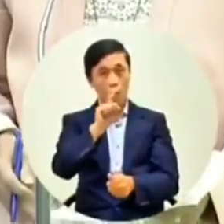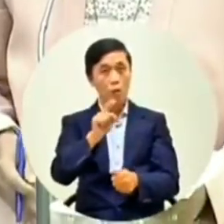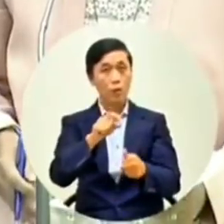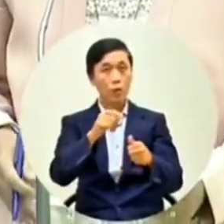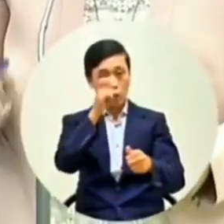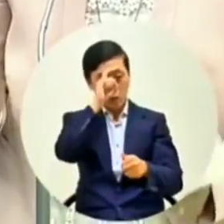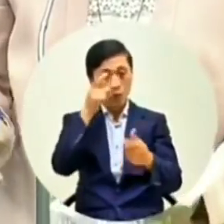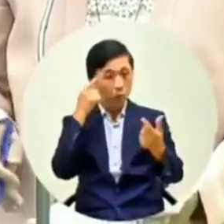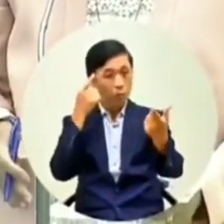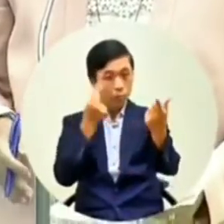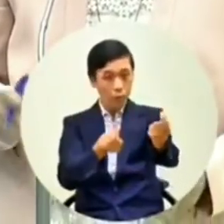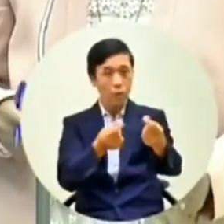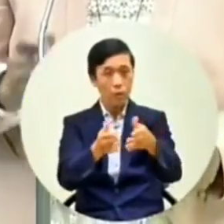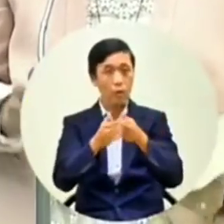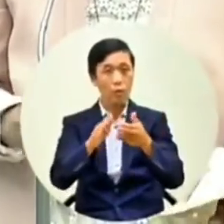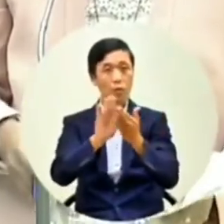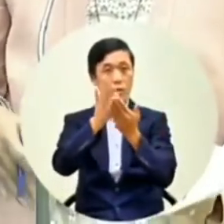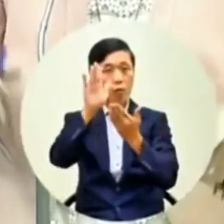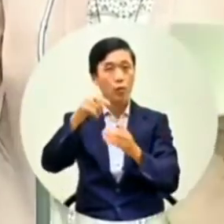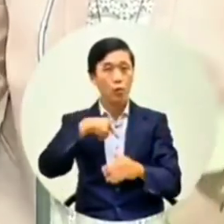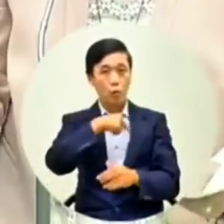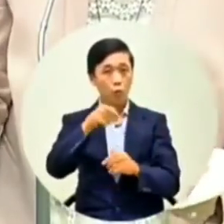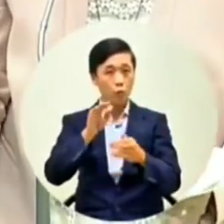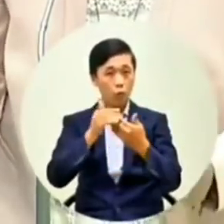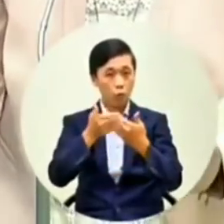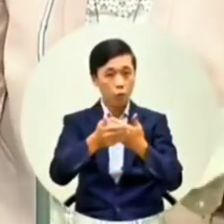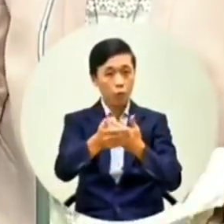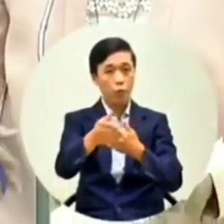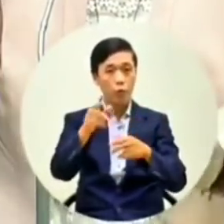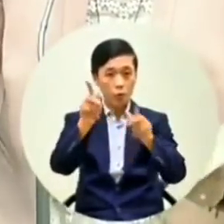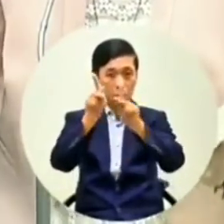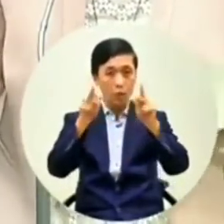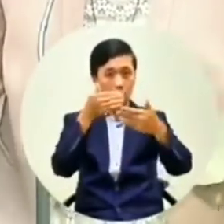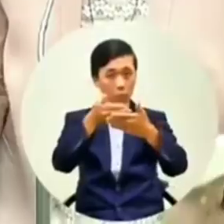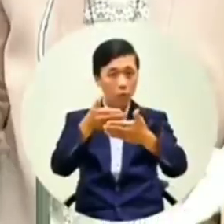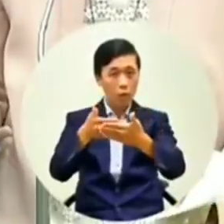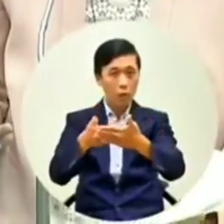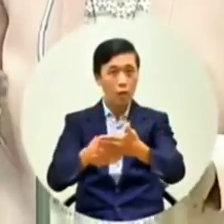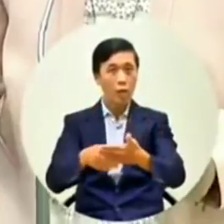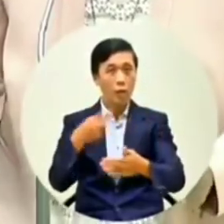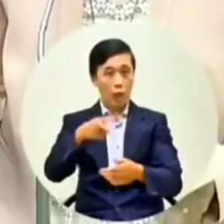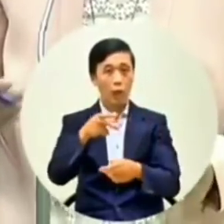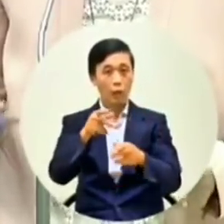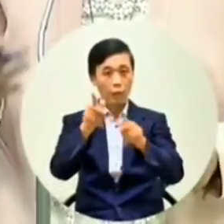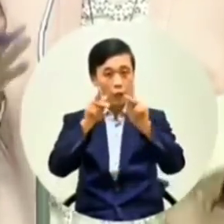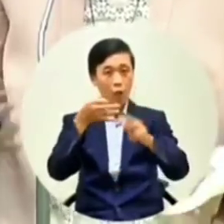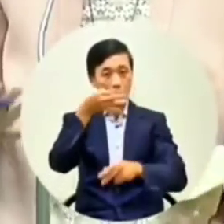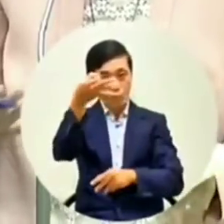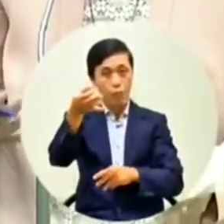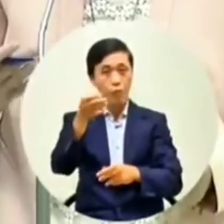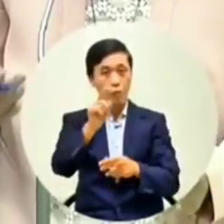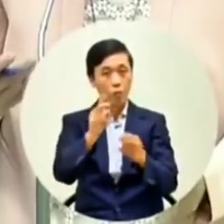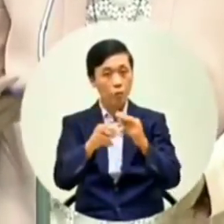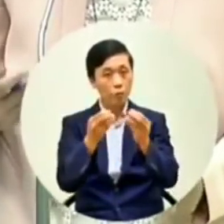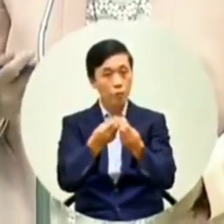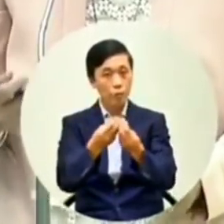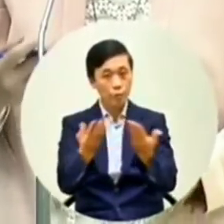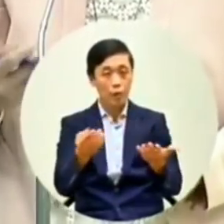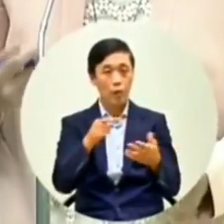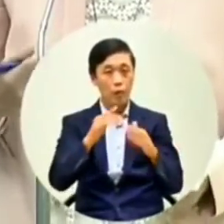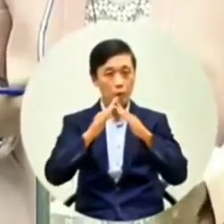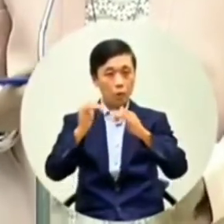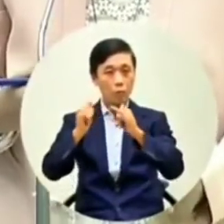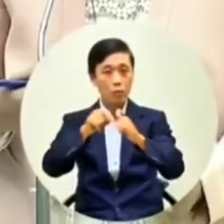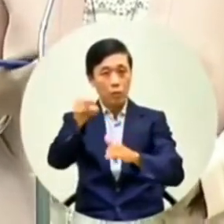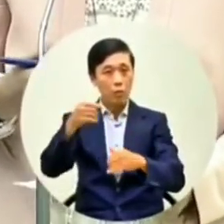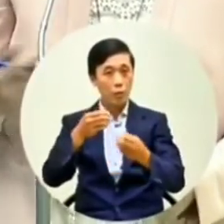成共识哈。未来呢，我们逐步的减债，或者是如何的还债，这是我们市民非常关